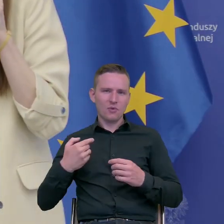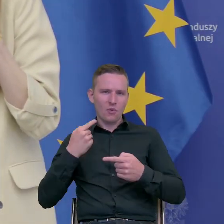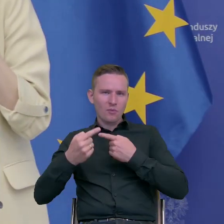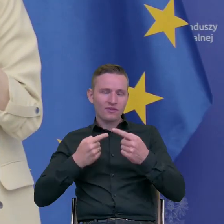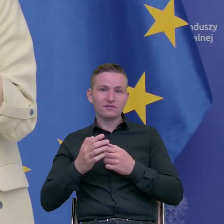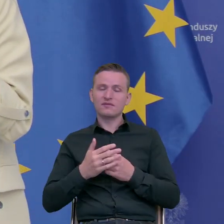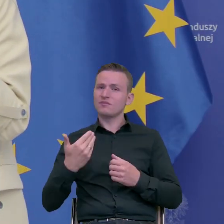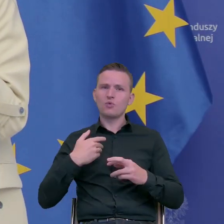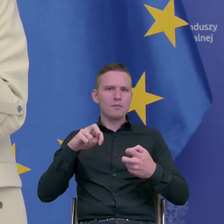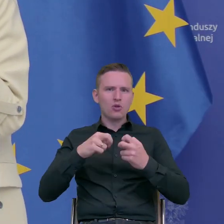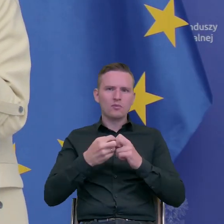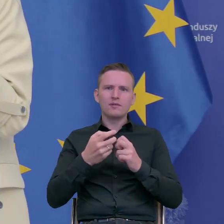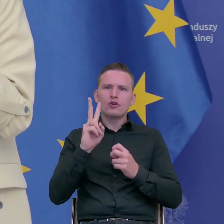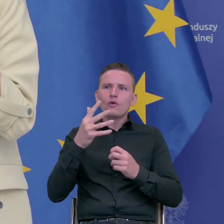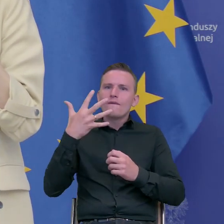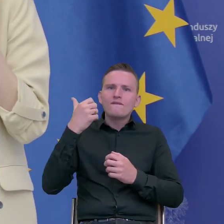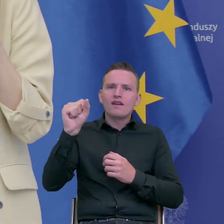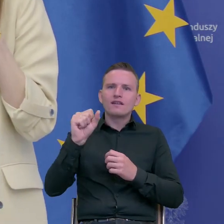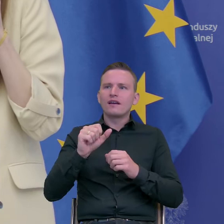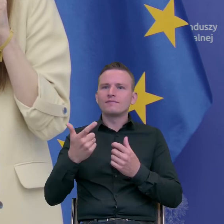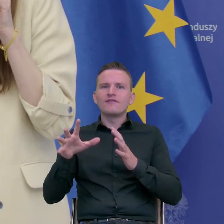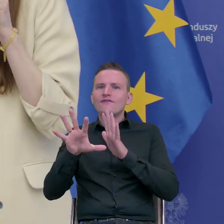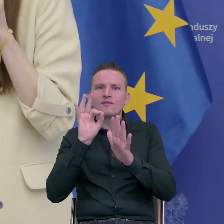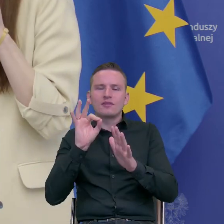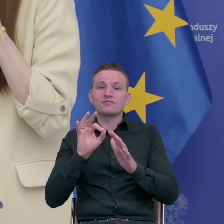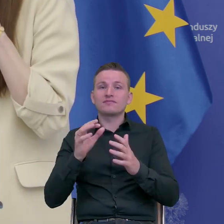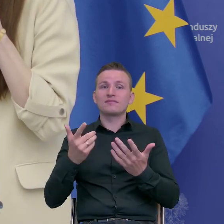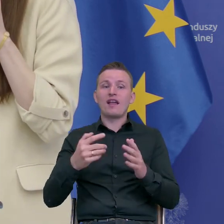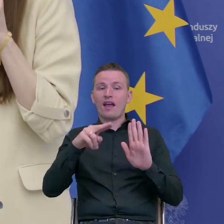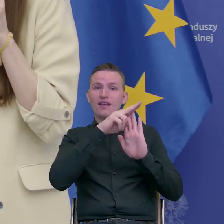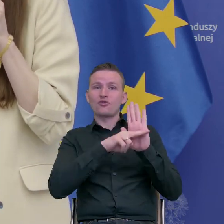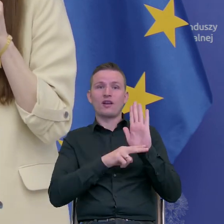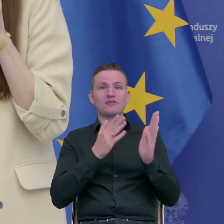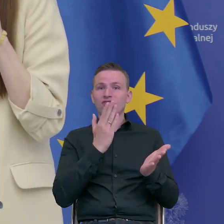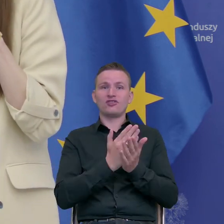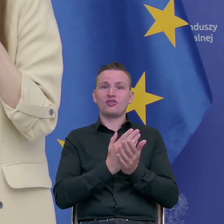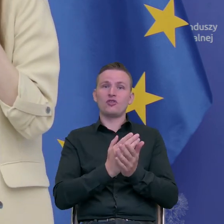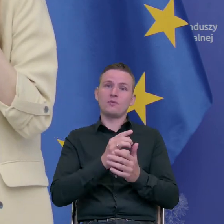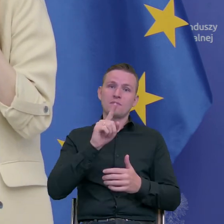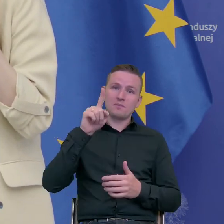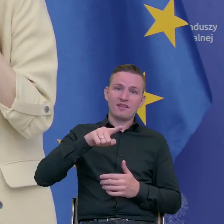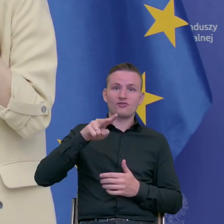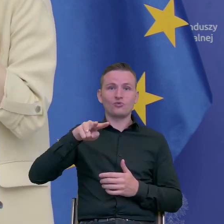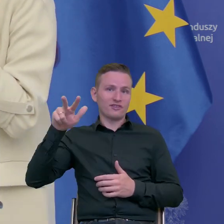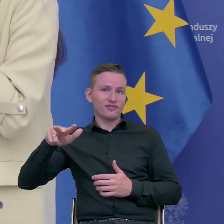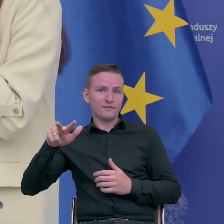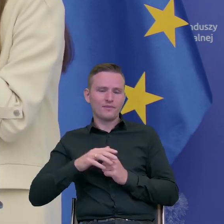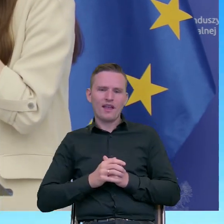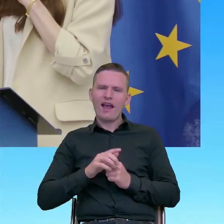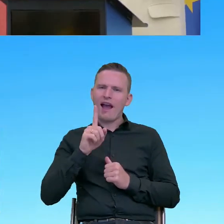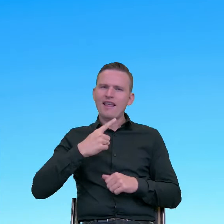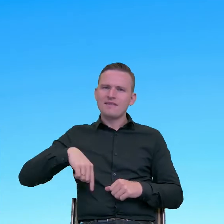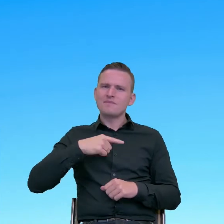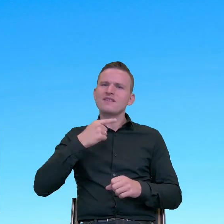wyborem zwycięzców. Regulamin określał 3 miejsca, ale postanowiliśmy dać jeszcze 2